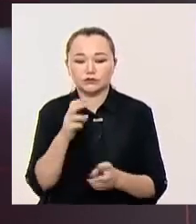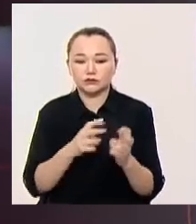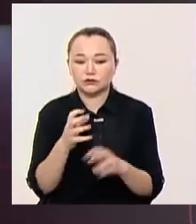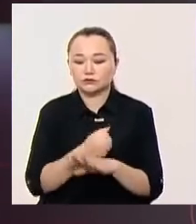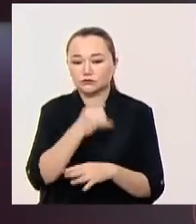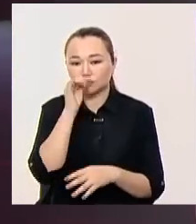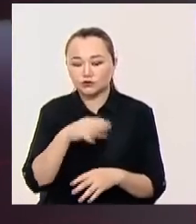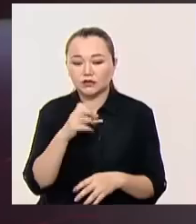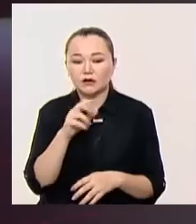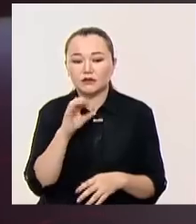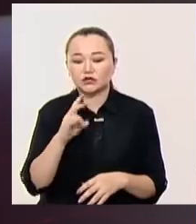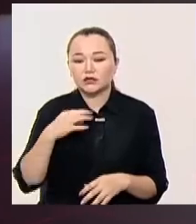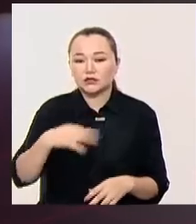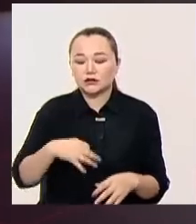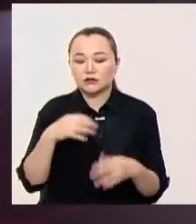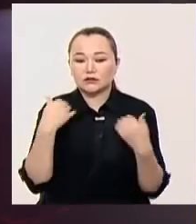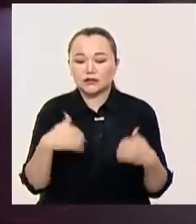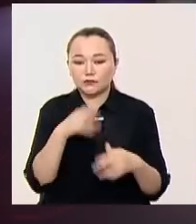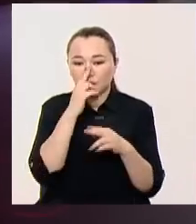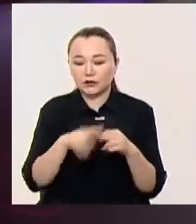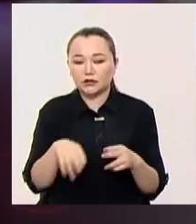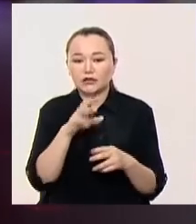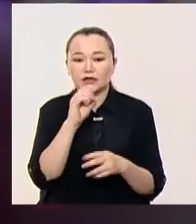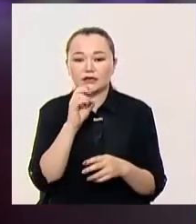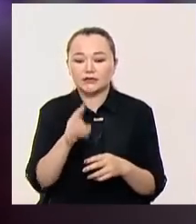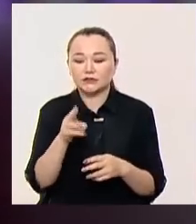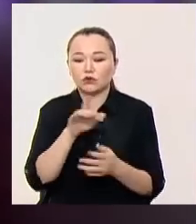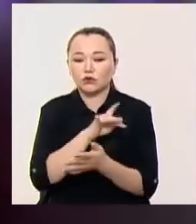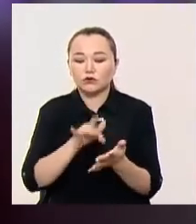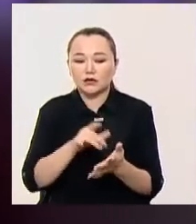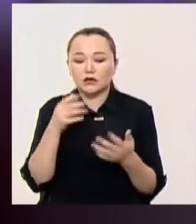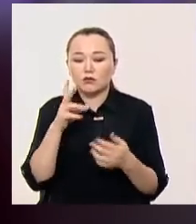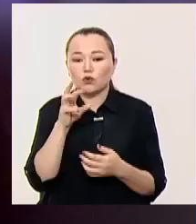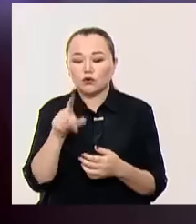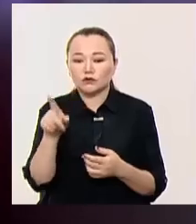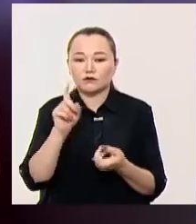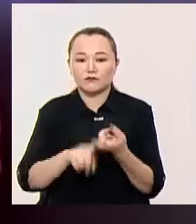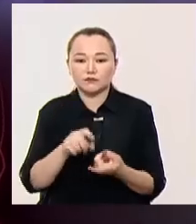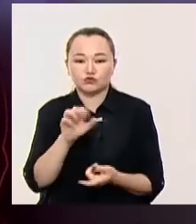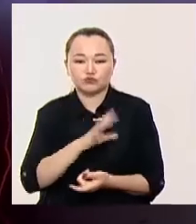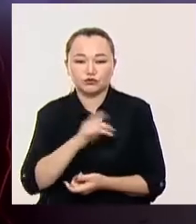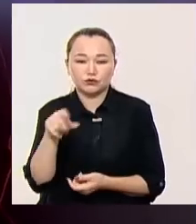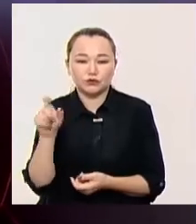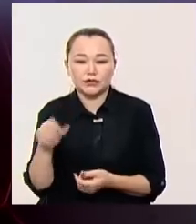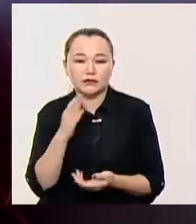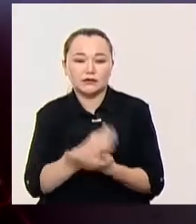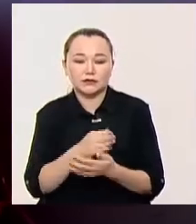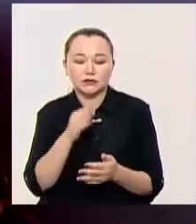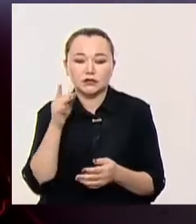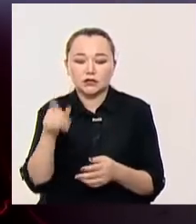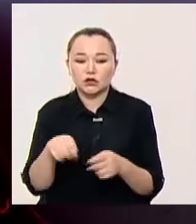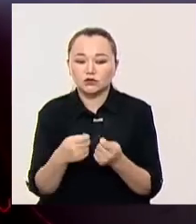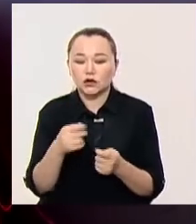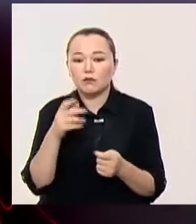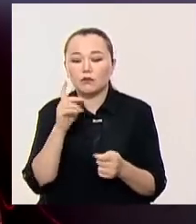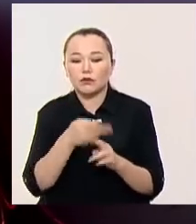Ана Арманжанның мәйтінің жоғалуына Есік қаласындағы мәйтхана қызметкерлерінің қатысы болуы мүмкін деп топшылайды. Өйткені баласының